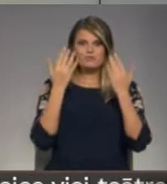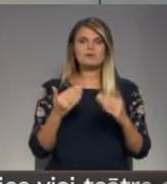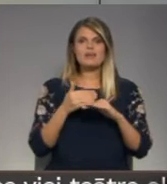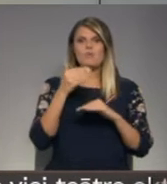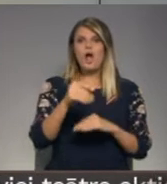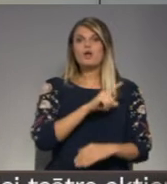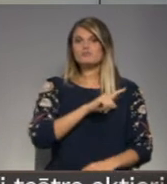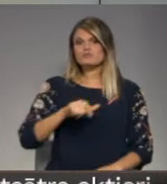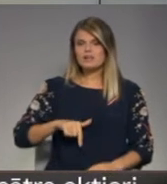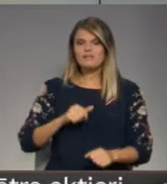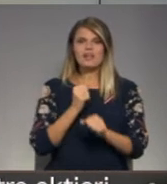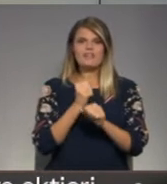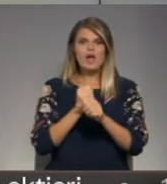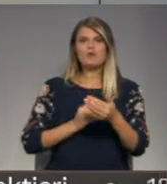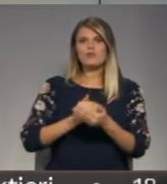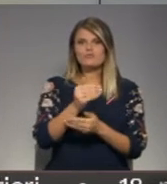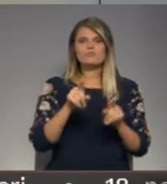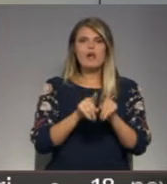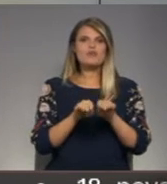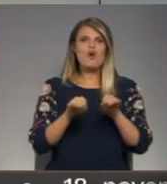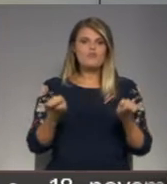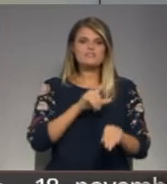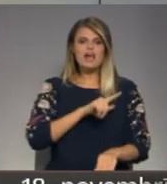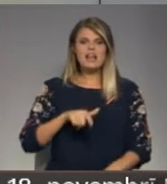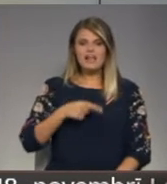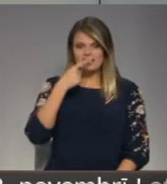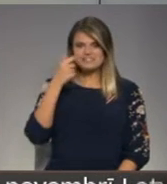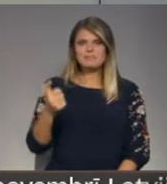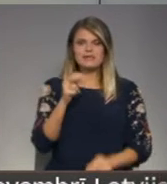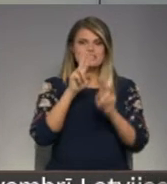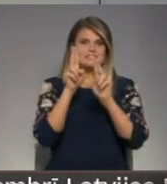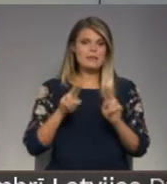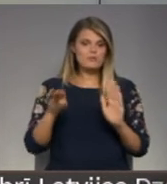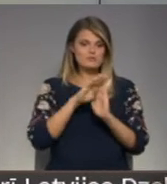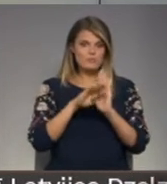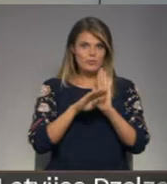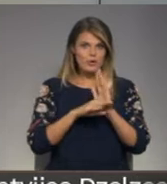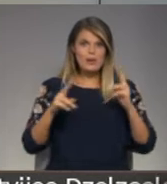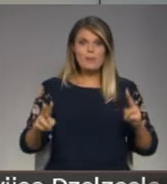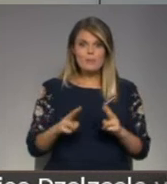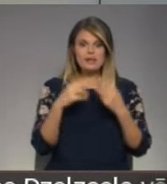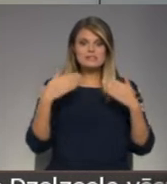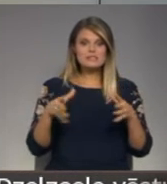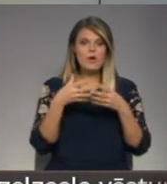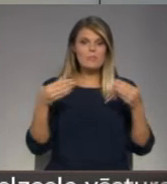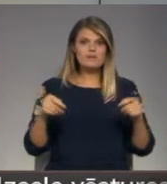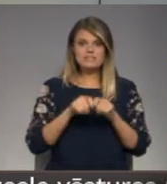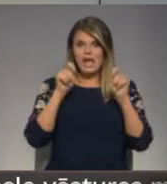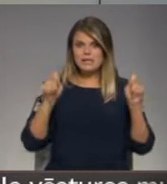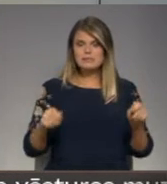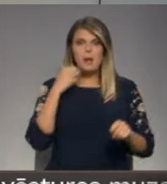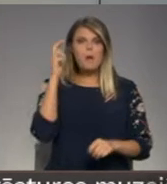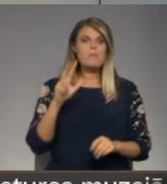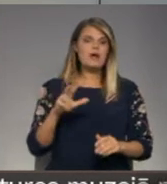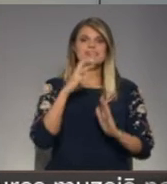ārpus Latvijas. Darbu turpina arī oficiālā Latvijas 100. Starptautiskā programma. Parīzē, kur jau pavasarī atklāta Baltijas simbolisma